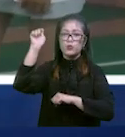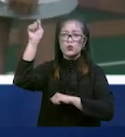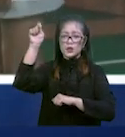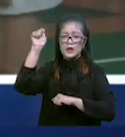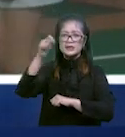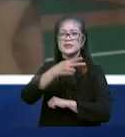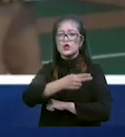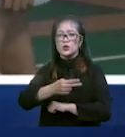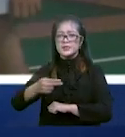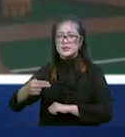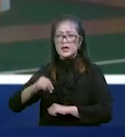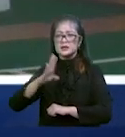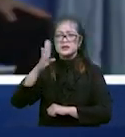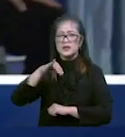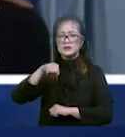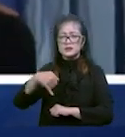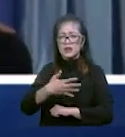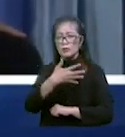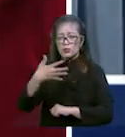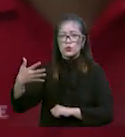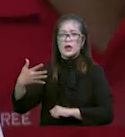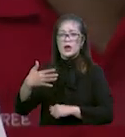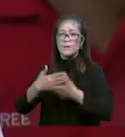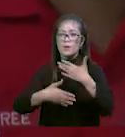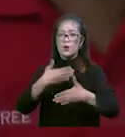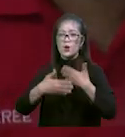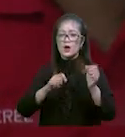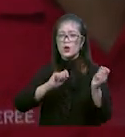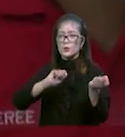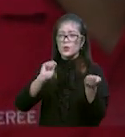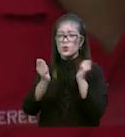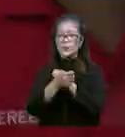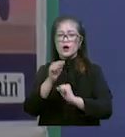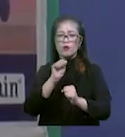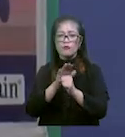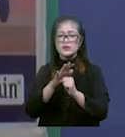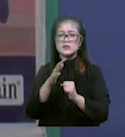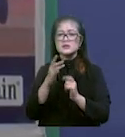menjadi kembali menggeliat dalam proses transisi. Kita harapkan pandemi ini segera berakhir.